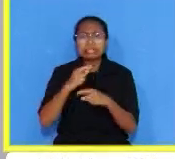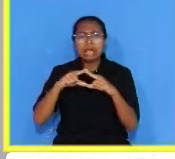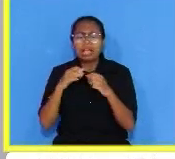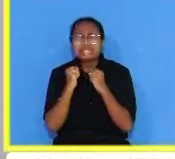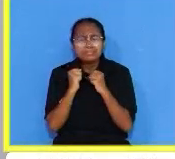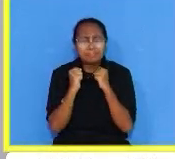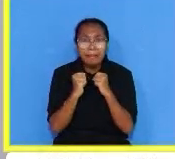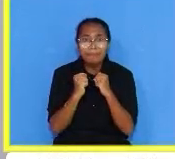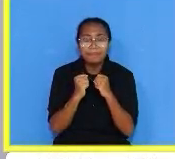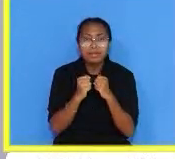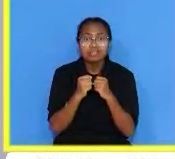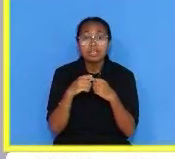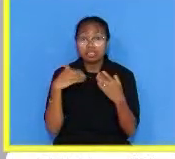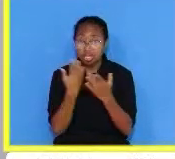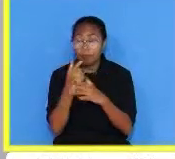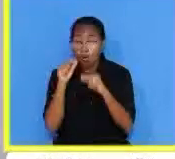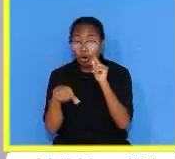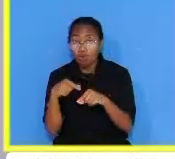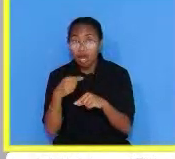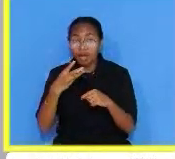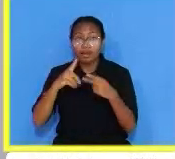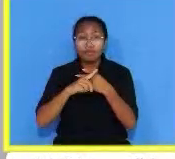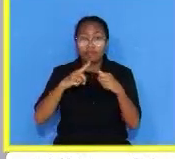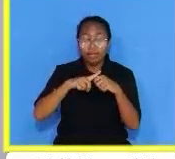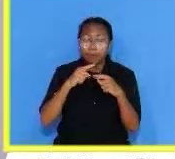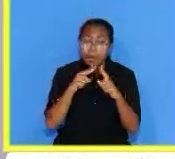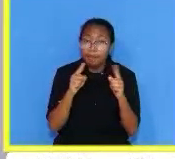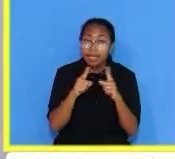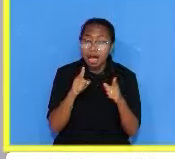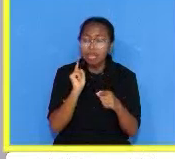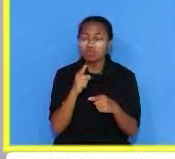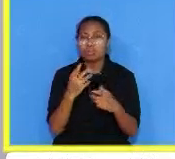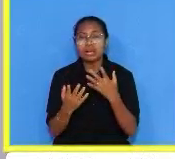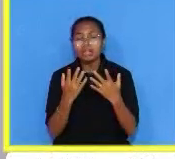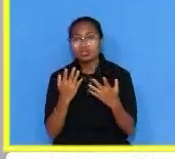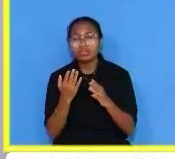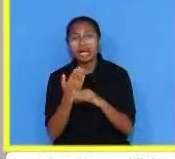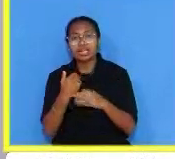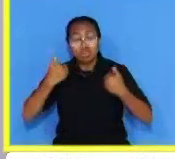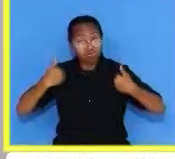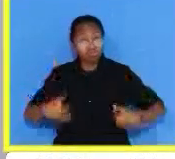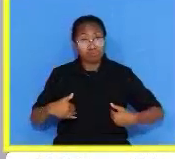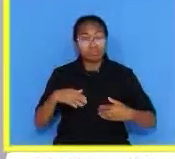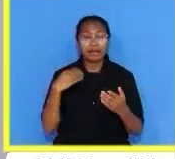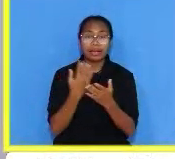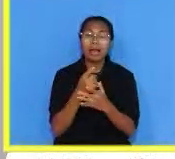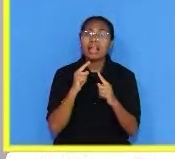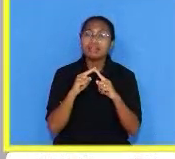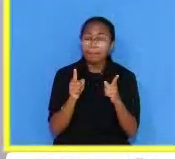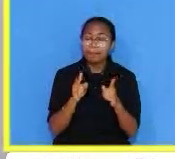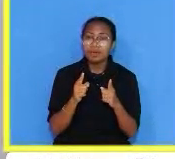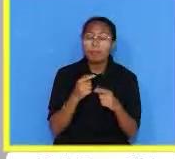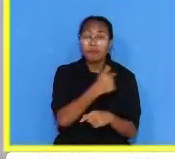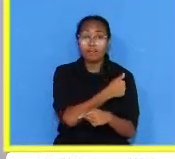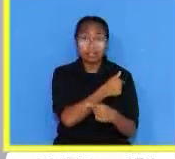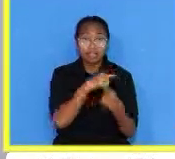demam atau apa, kan setiap orang efeknya beda-beda, tergantung dari tubuh mereka. Jadi waktu